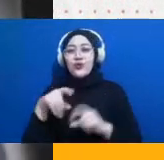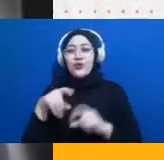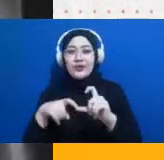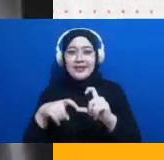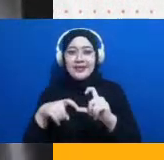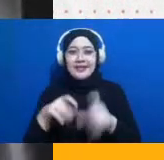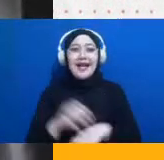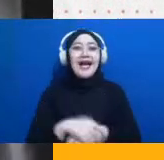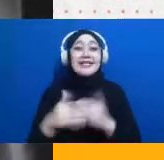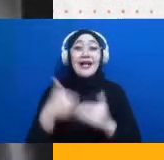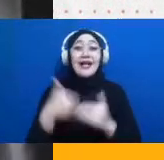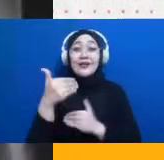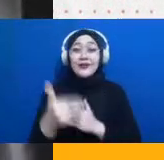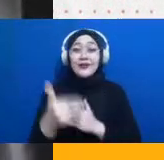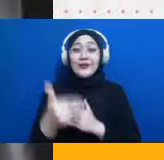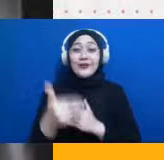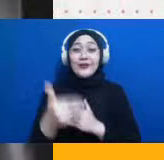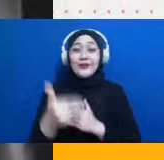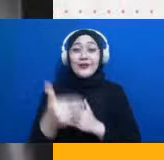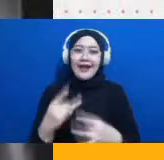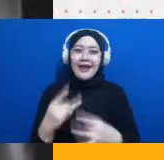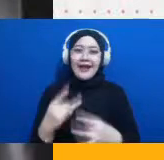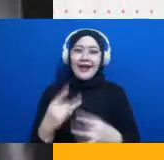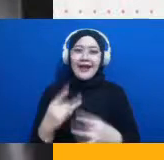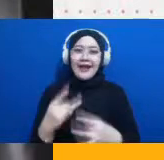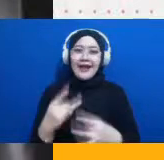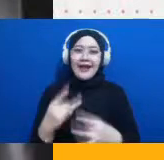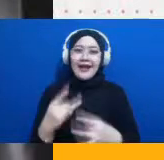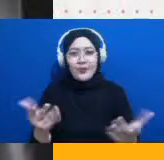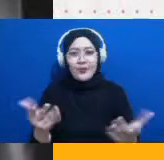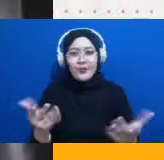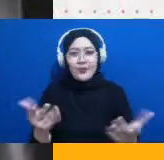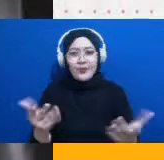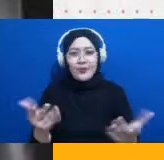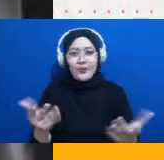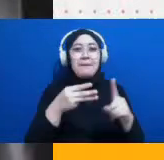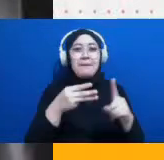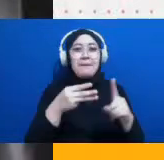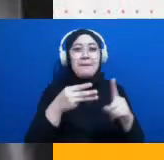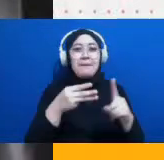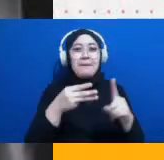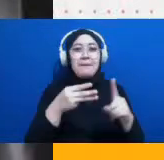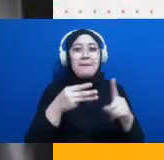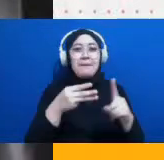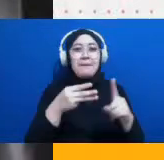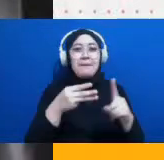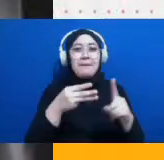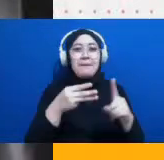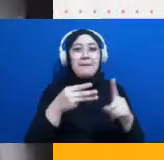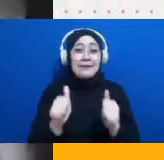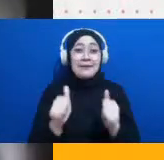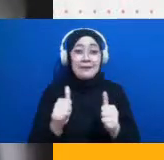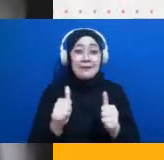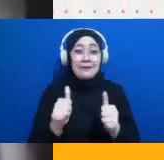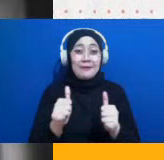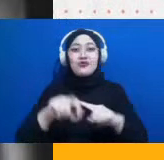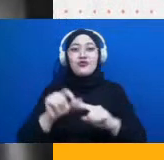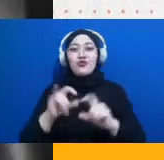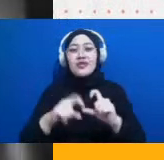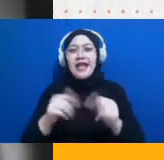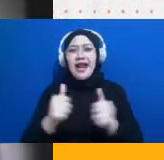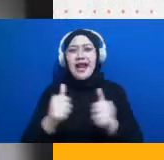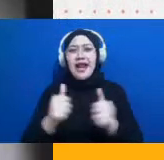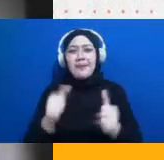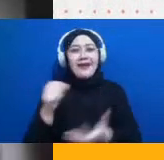sesi kuis ini nggak kalah menarik di mana untuk teman-teman BBI dimanapun berada, karena kita sudah menyiapkan kuis bagi peserta lengkap dengan